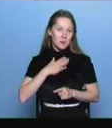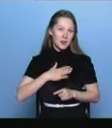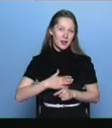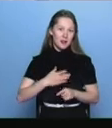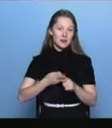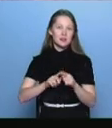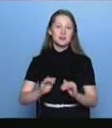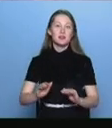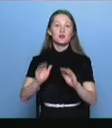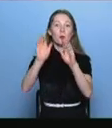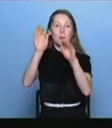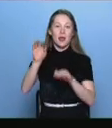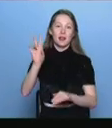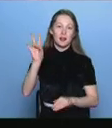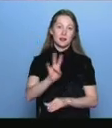со ступенек собора.